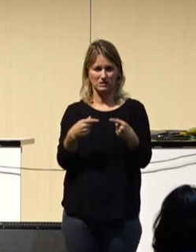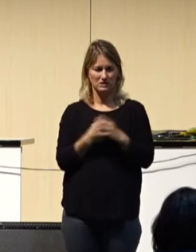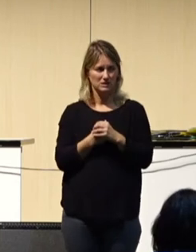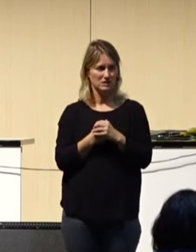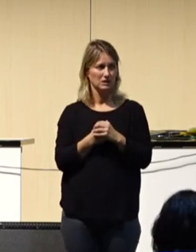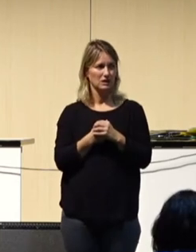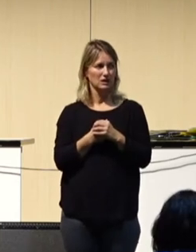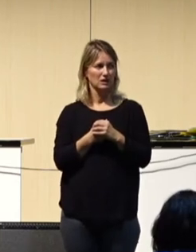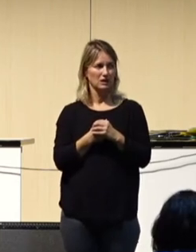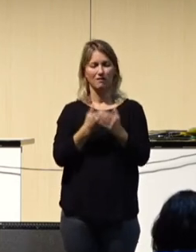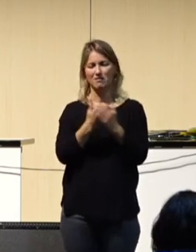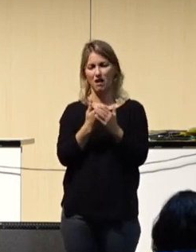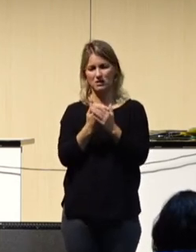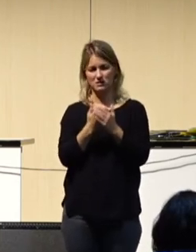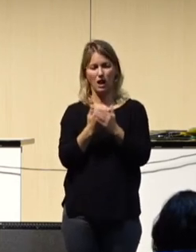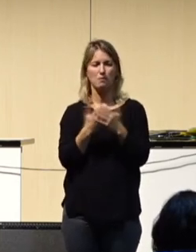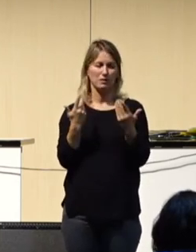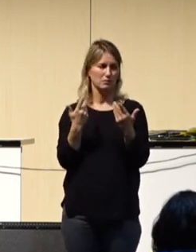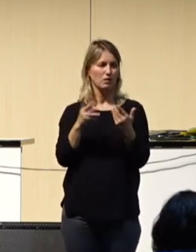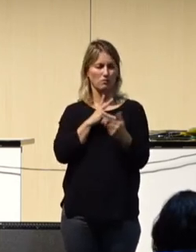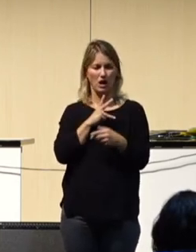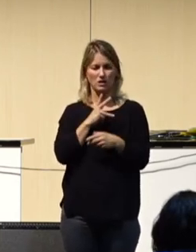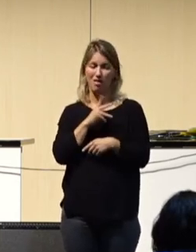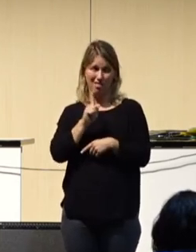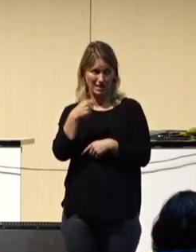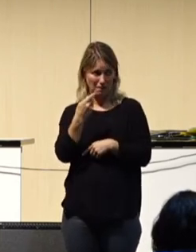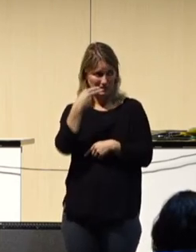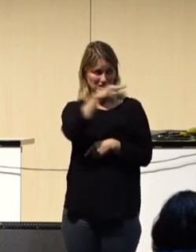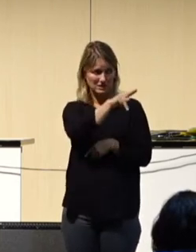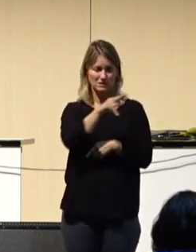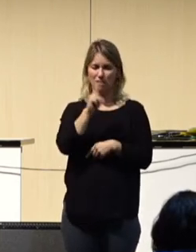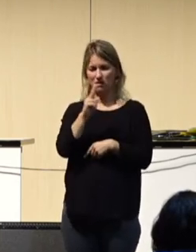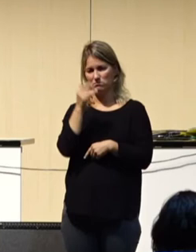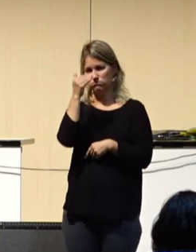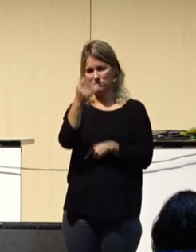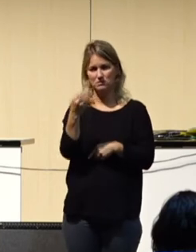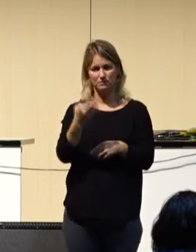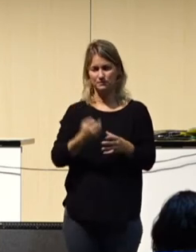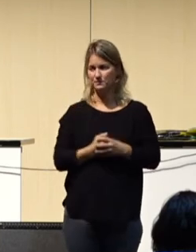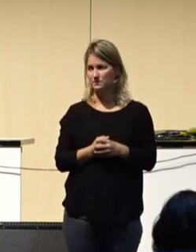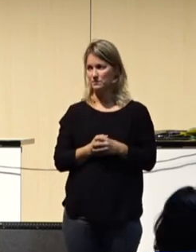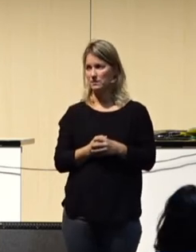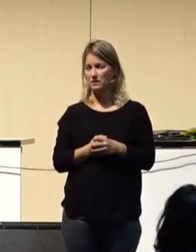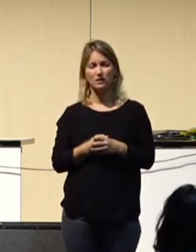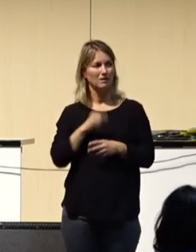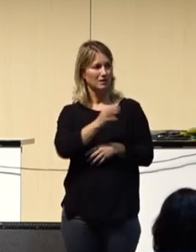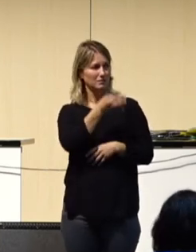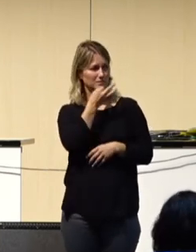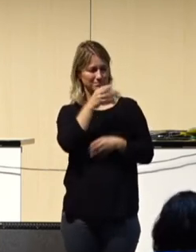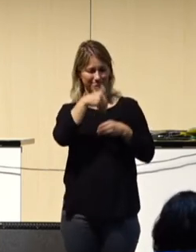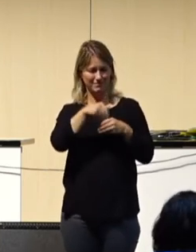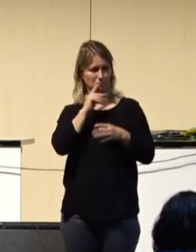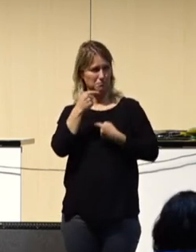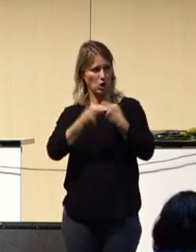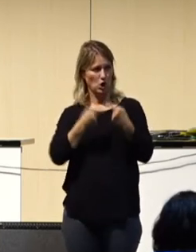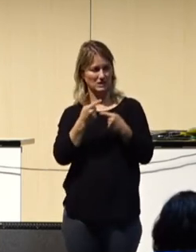Und insofern kann eine Eignungsprüfung dann auch erst im Ergebnis des Prozesses stattfinden. Jetzt fragen Sie nach dem Prozess, den wir